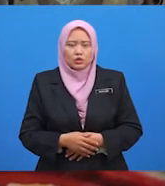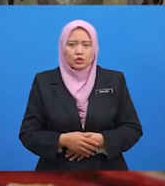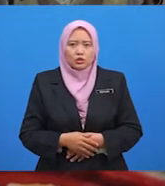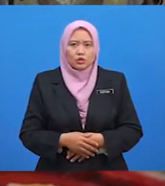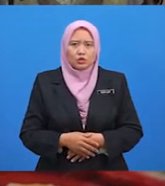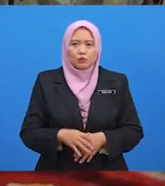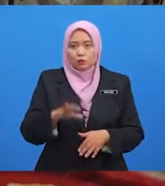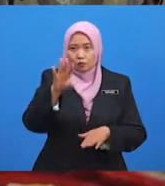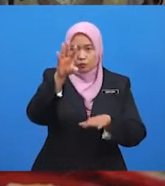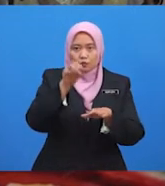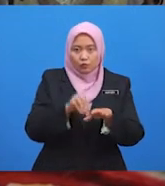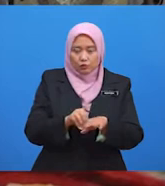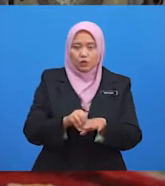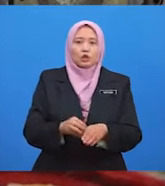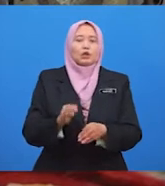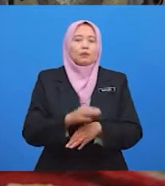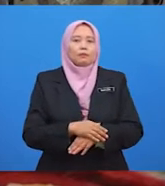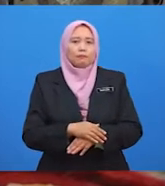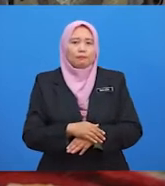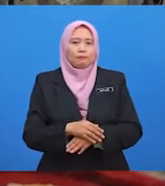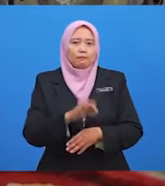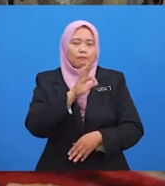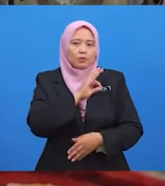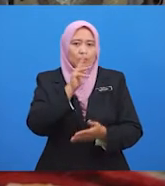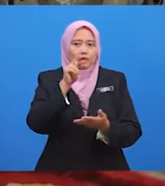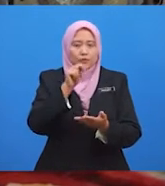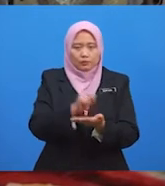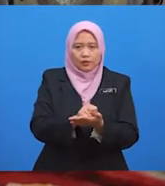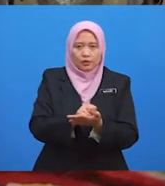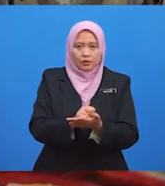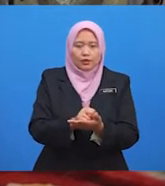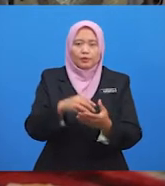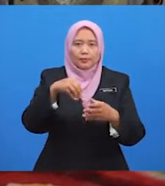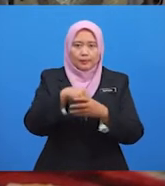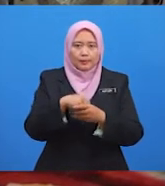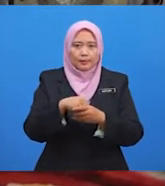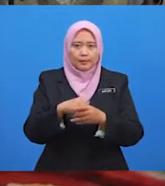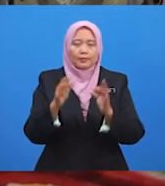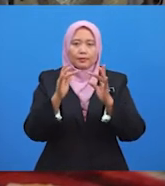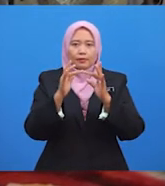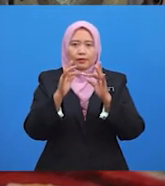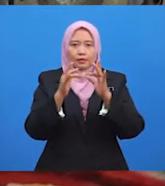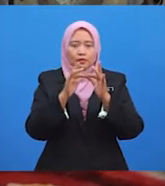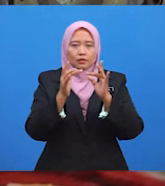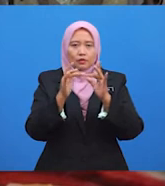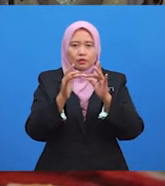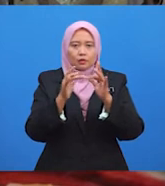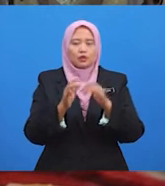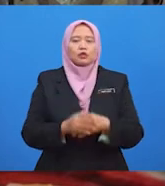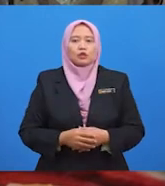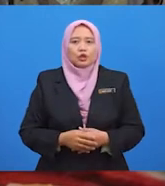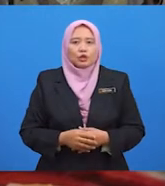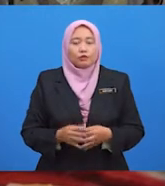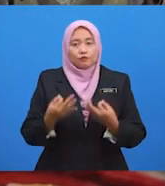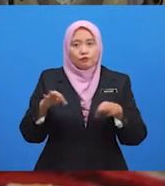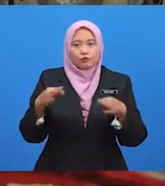button bash yang boleh didapati di internet sama ada secara percuma